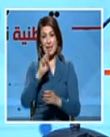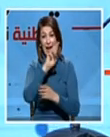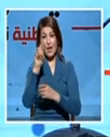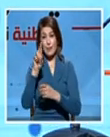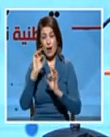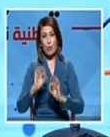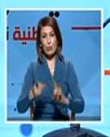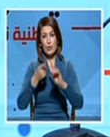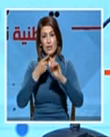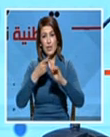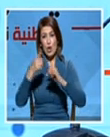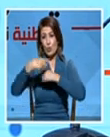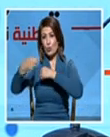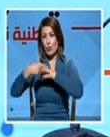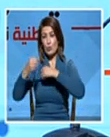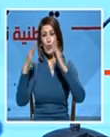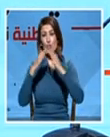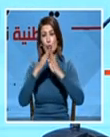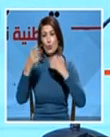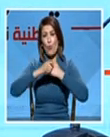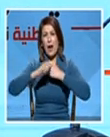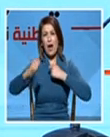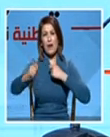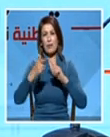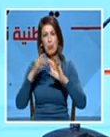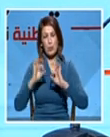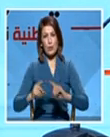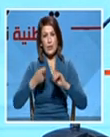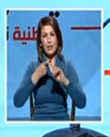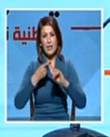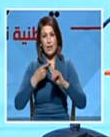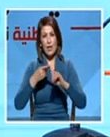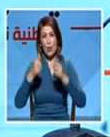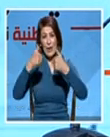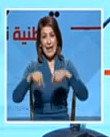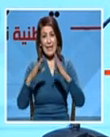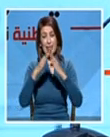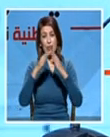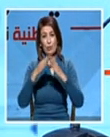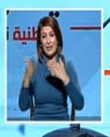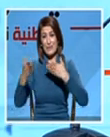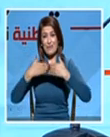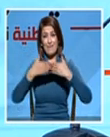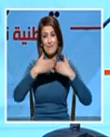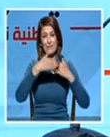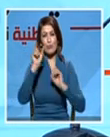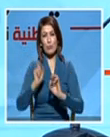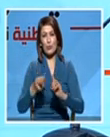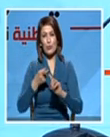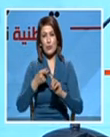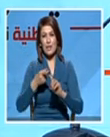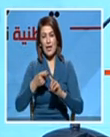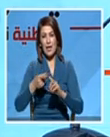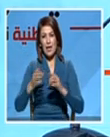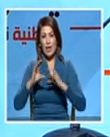بعاد، وحظر التجول هذا يمنعهم من انهم يتنقلوا، كيفاش عشت هذه التجربه وذولي وصلت حتى بالتليفون انت والصيدلي اللي في